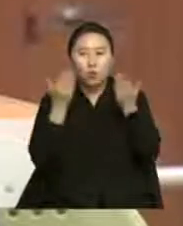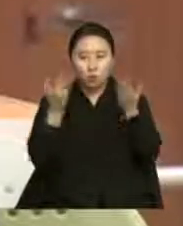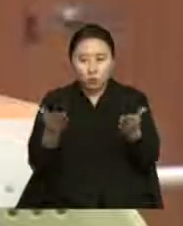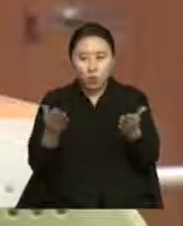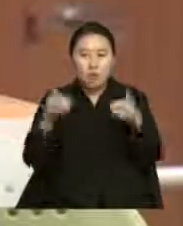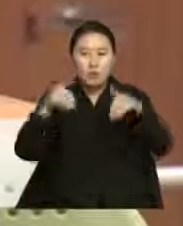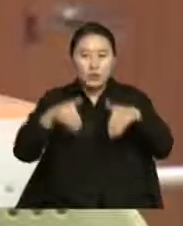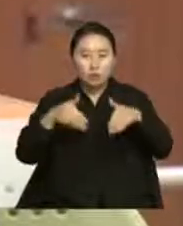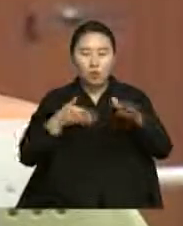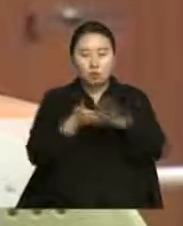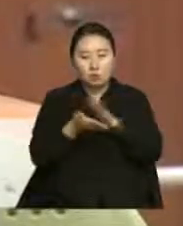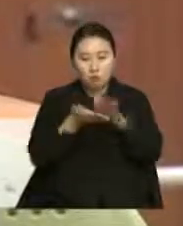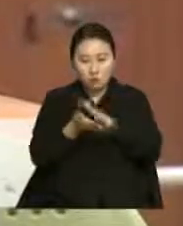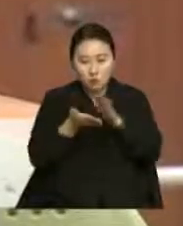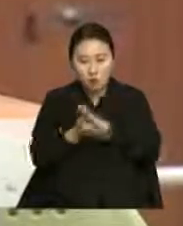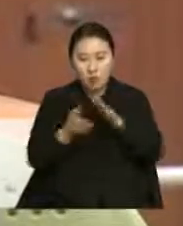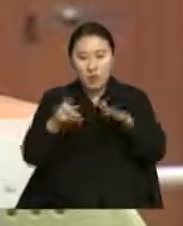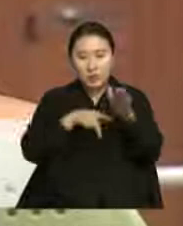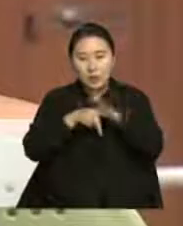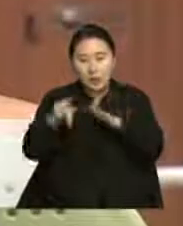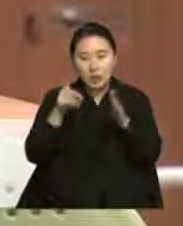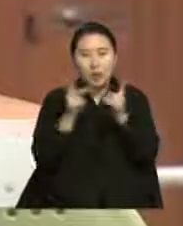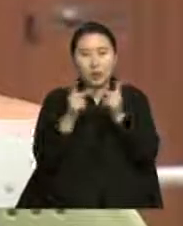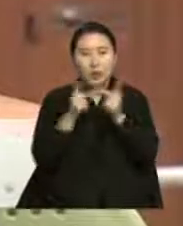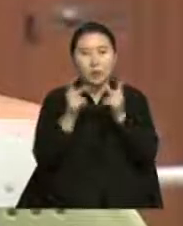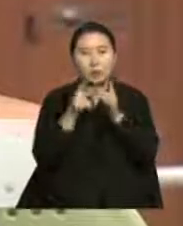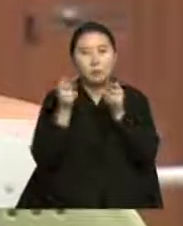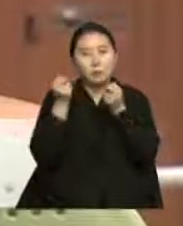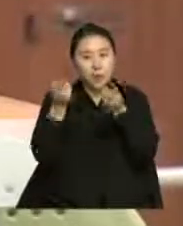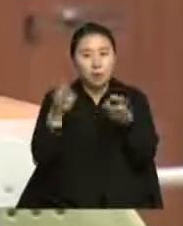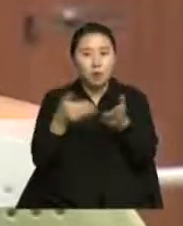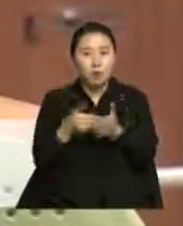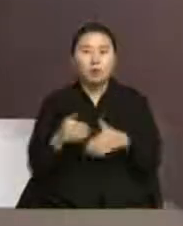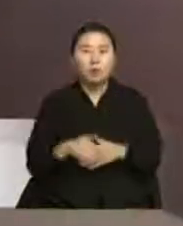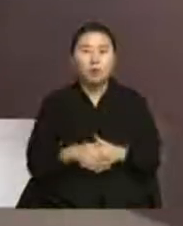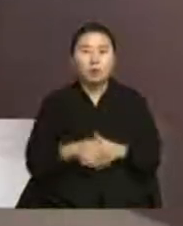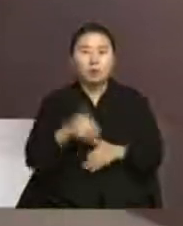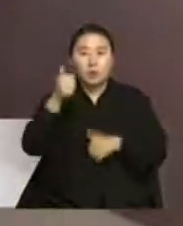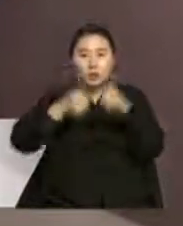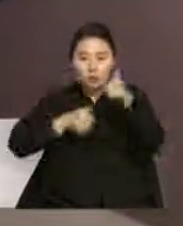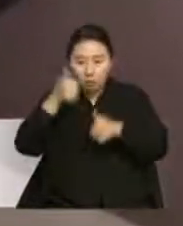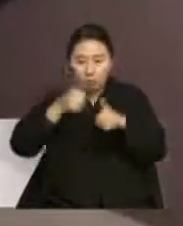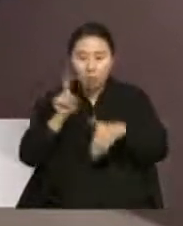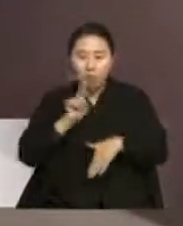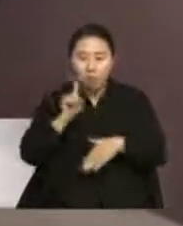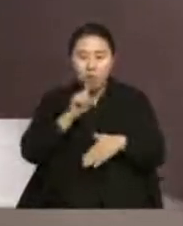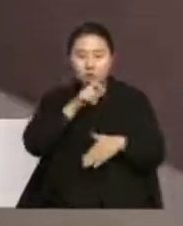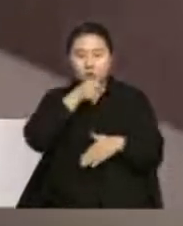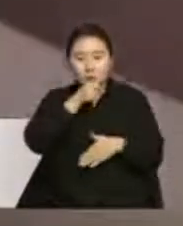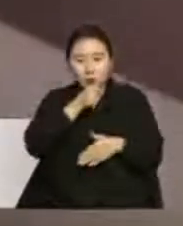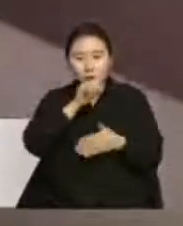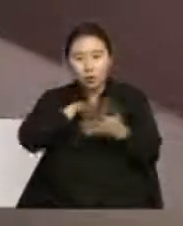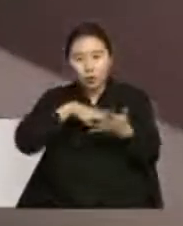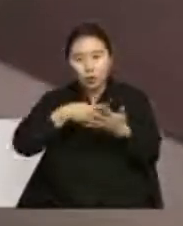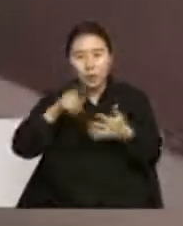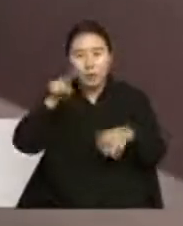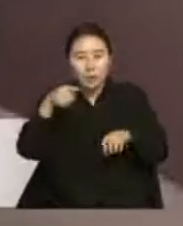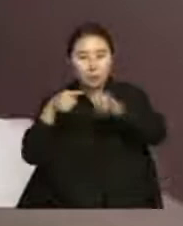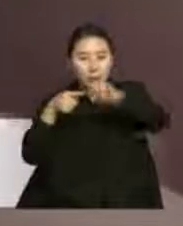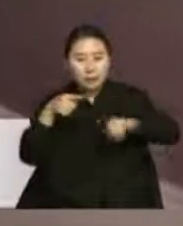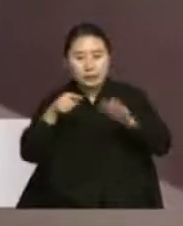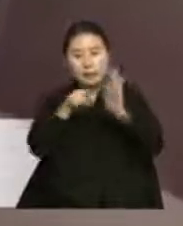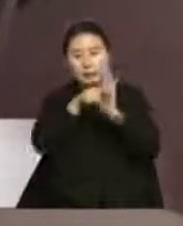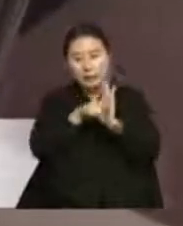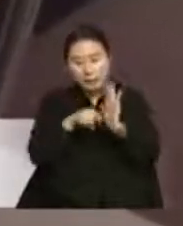교직원들이 출력한 성적표를 스캔 애 온라인으로 제공하게 됐습니다 수능성적표 에선 표준점수와 백분위 등급이 표시